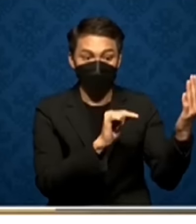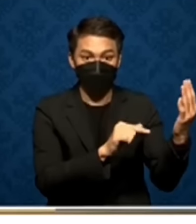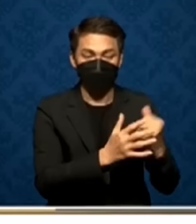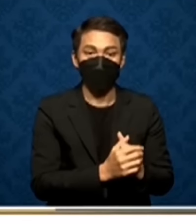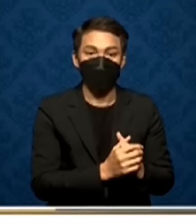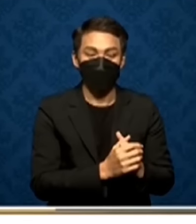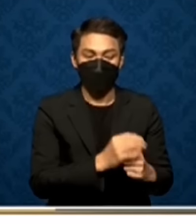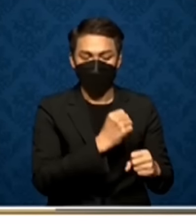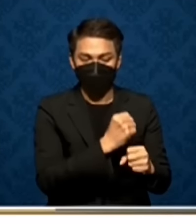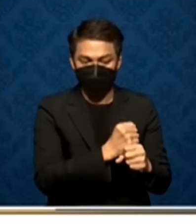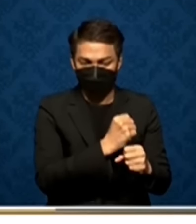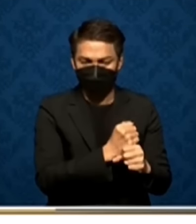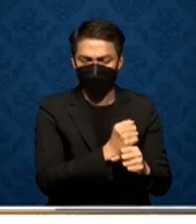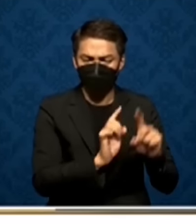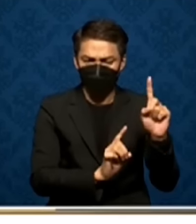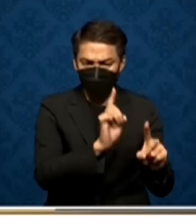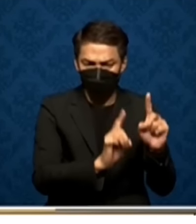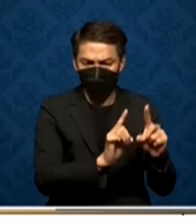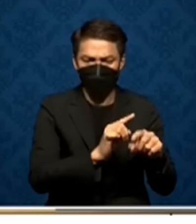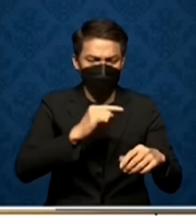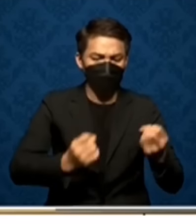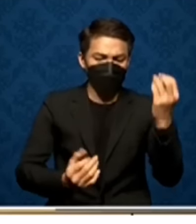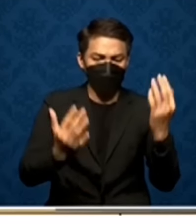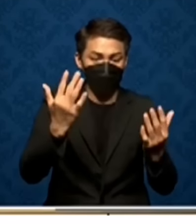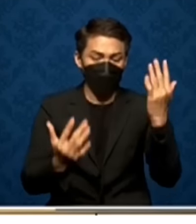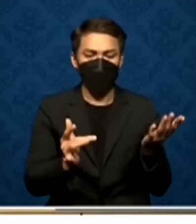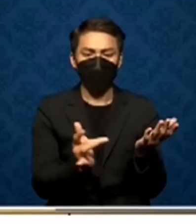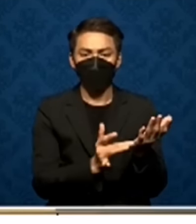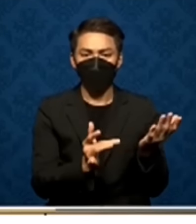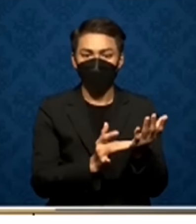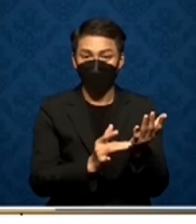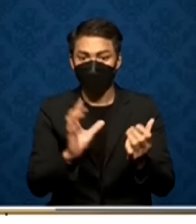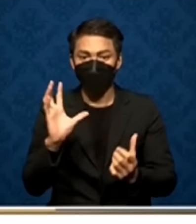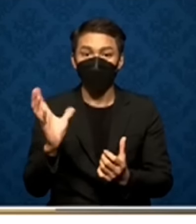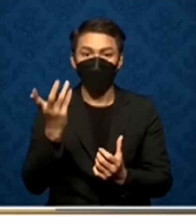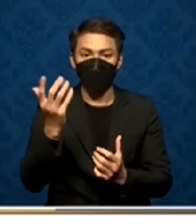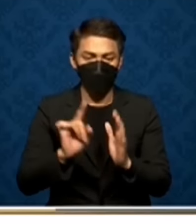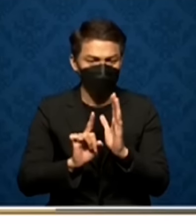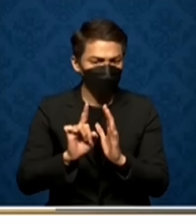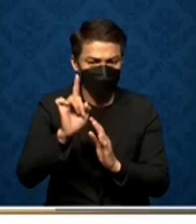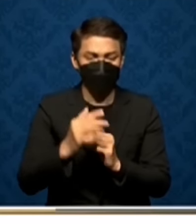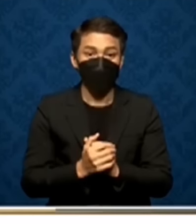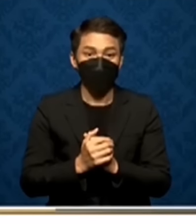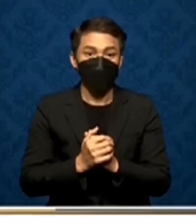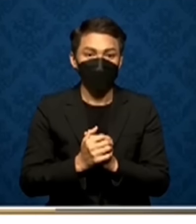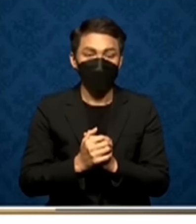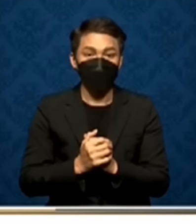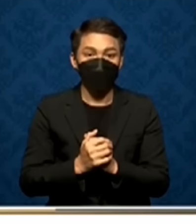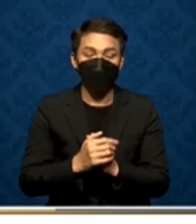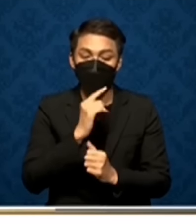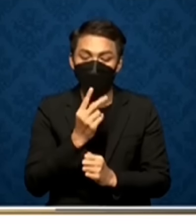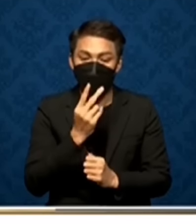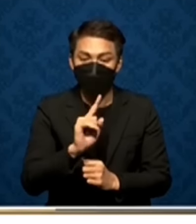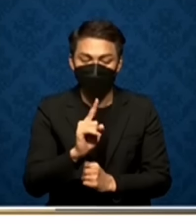จำนวนพื้นที่ป่าซึ่งใช้เทคโนโลยีสูงระดับโลกแล้วก็สามารถเห็นถ้า